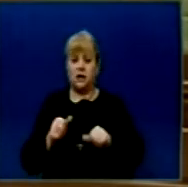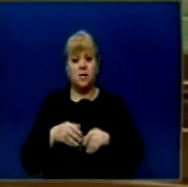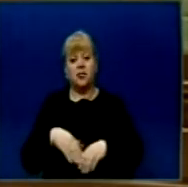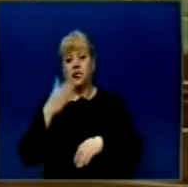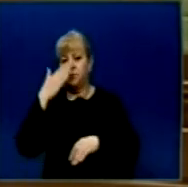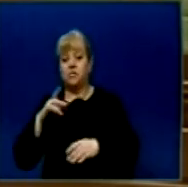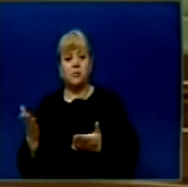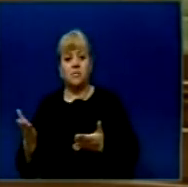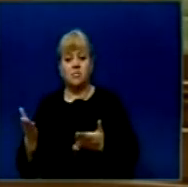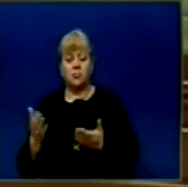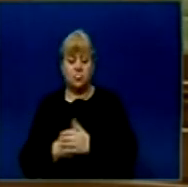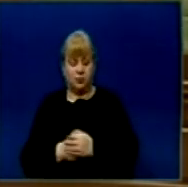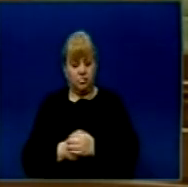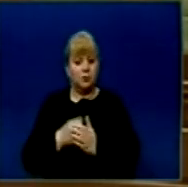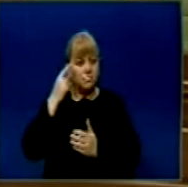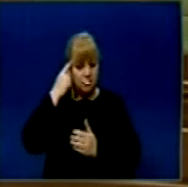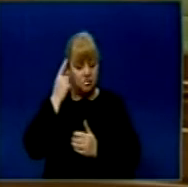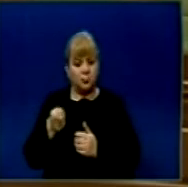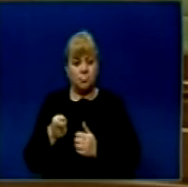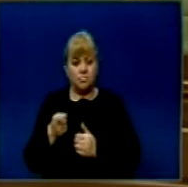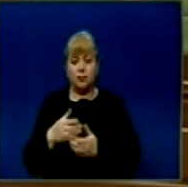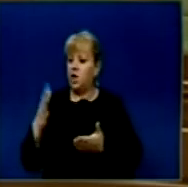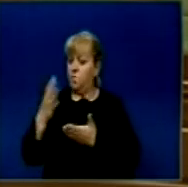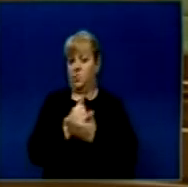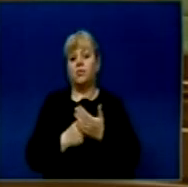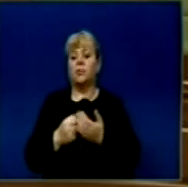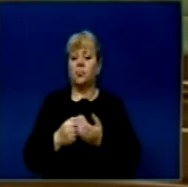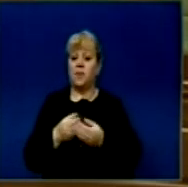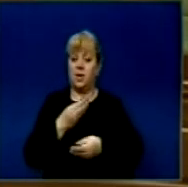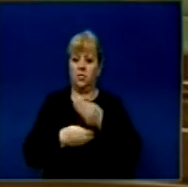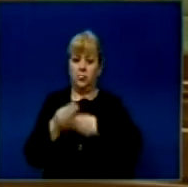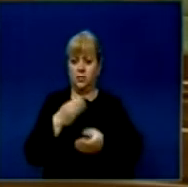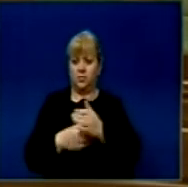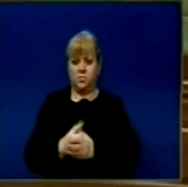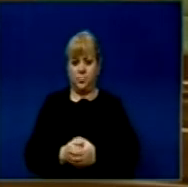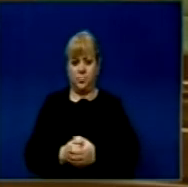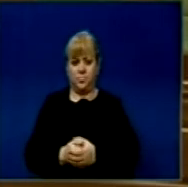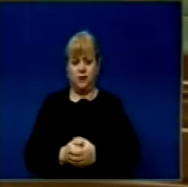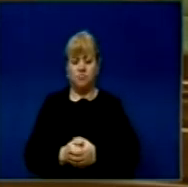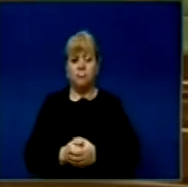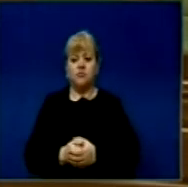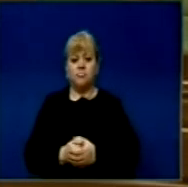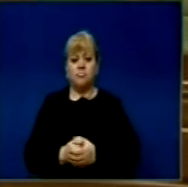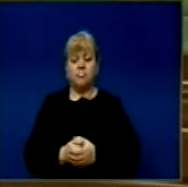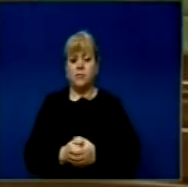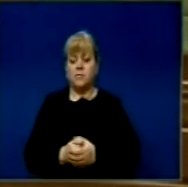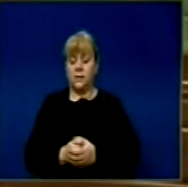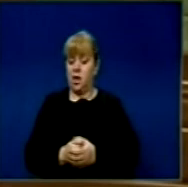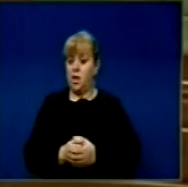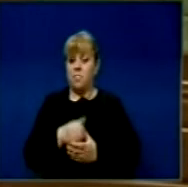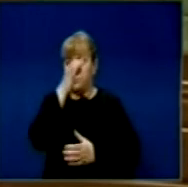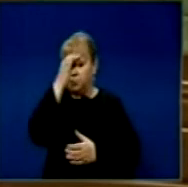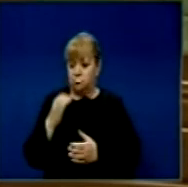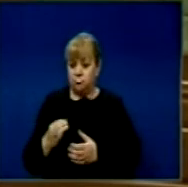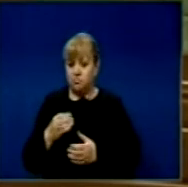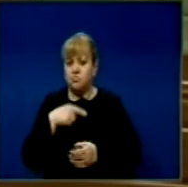sukseshme. Dhe në këtë drejtim nuk konsideroj që kjo është përfitim ekonomik, apo rritje ekonomike. Kjo është regres ekonomik. Mirë po në përqindje, ajo dhe